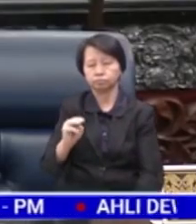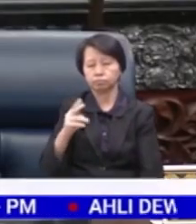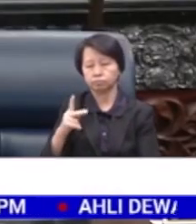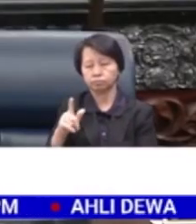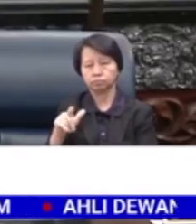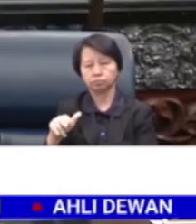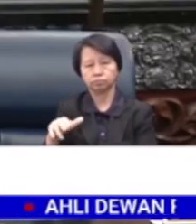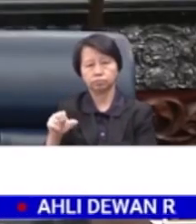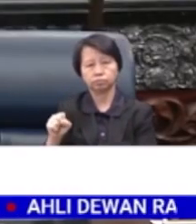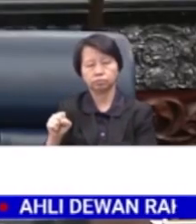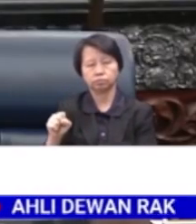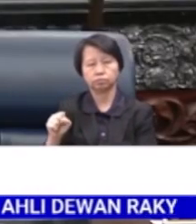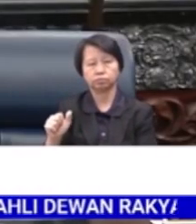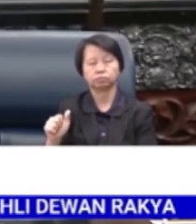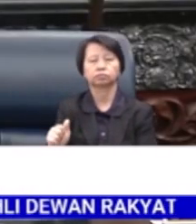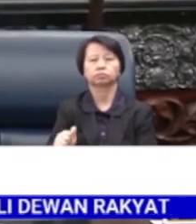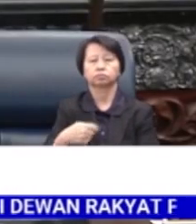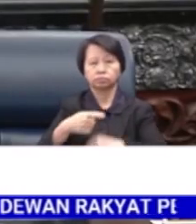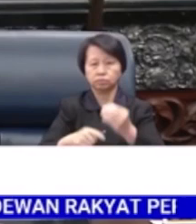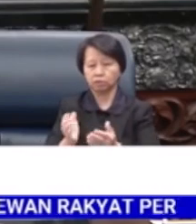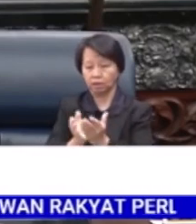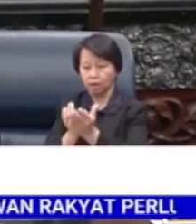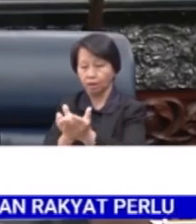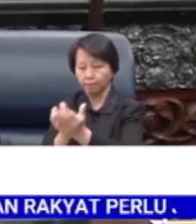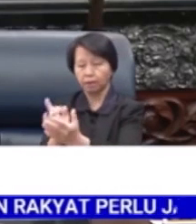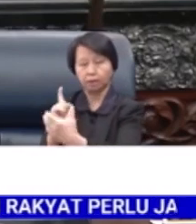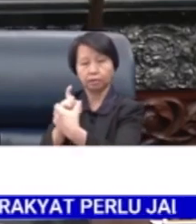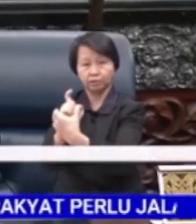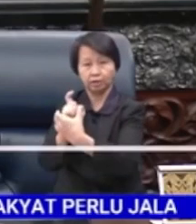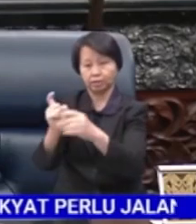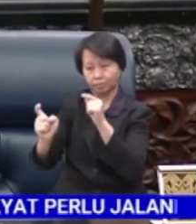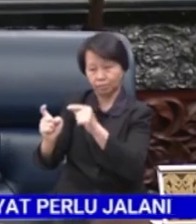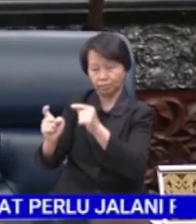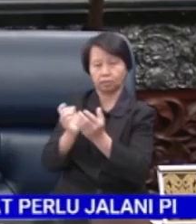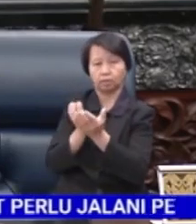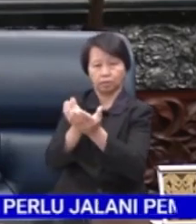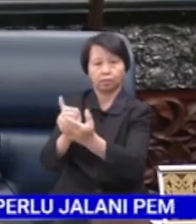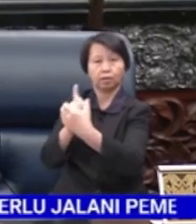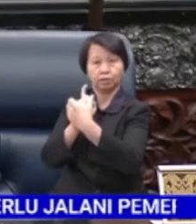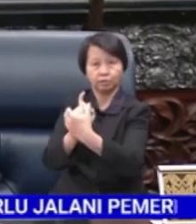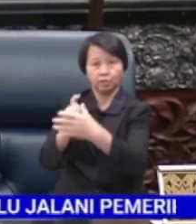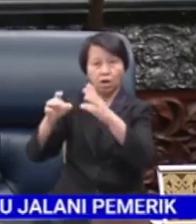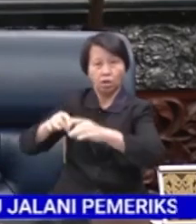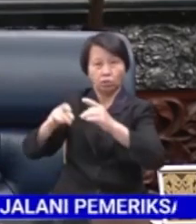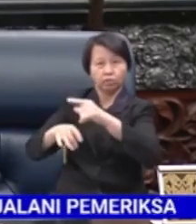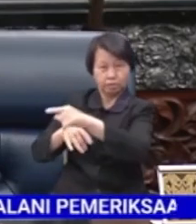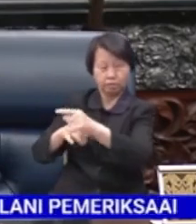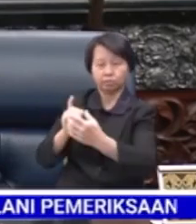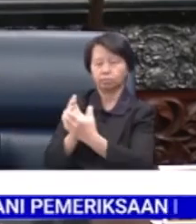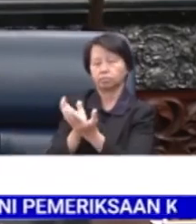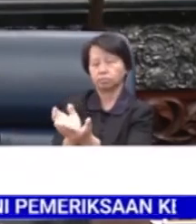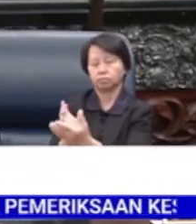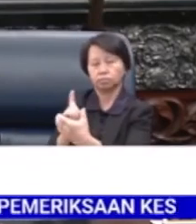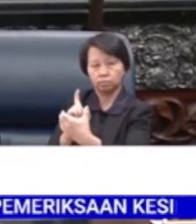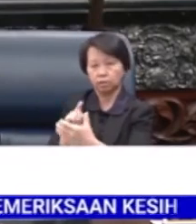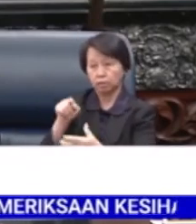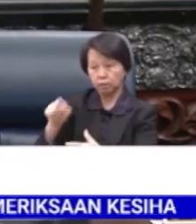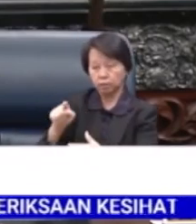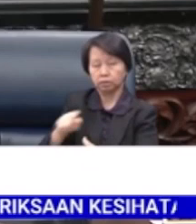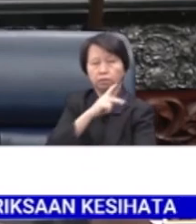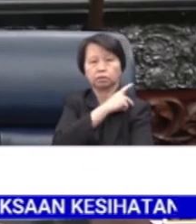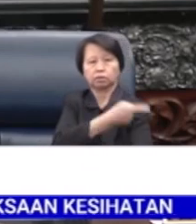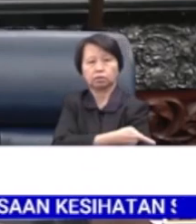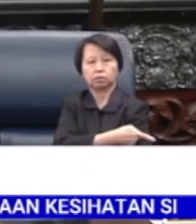Berkenaan dengan kapal selam ini, iaitu kapal selam ini dia apa yang dipanggil sebagai nuclear